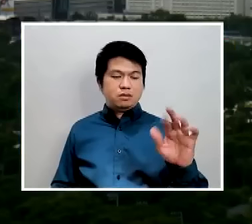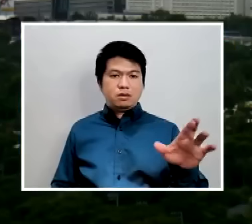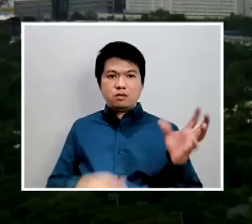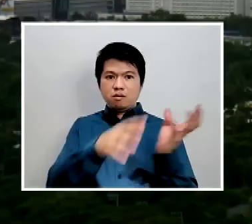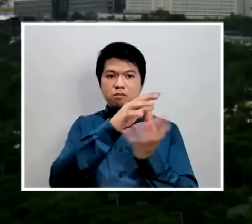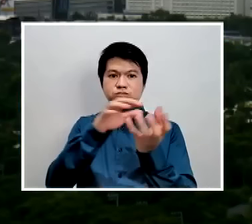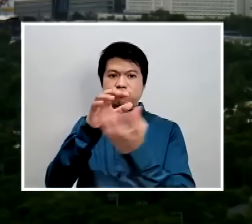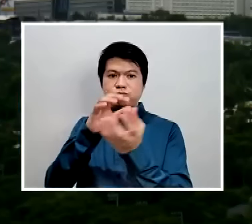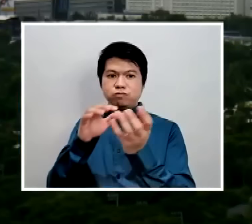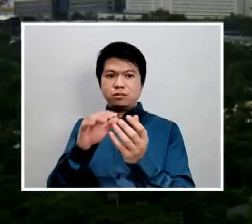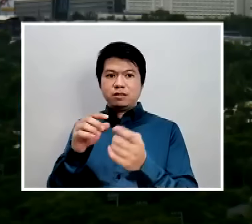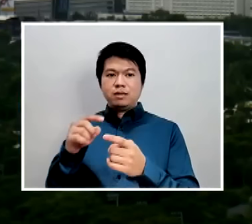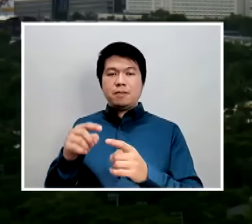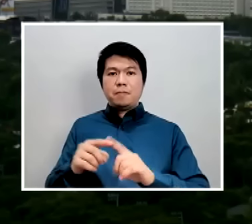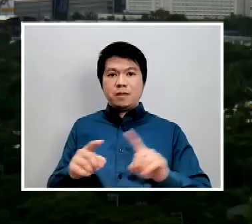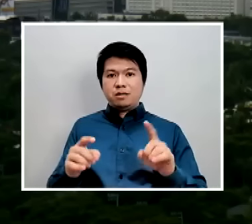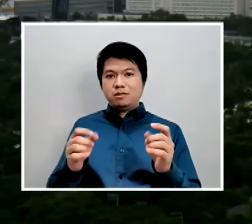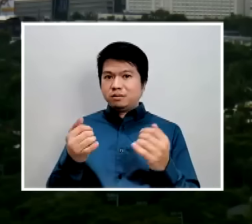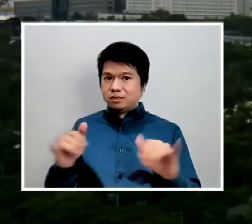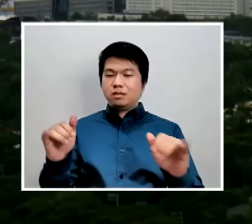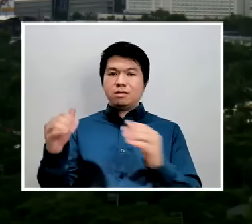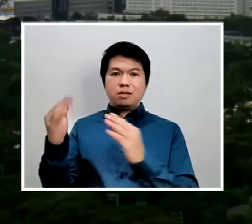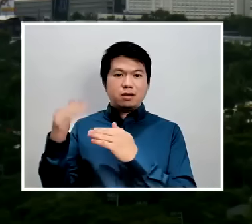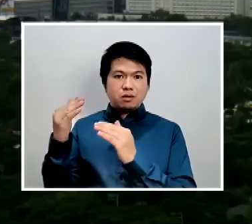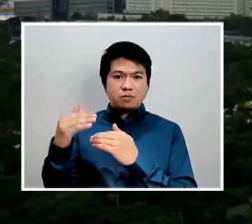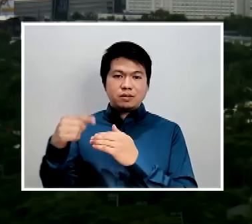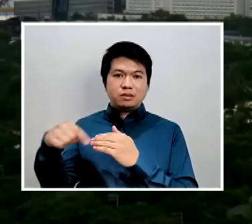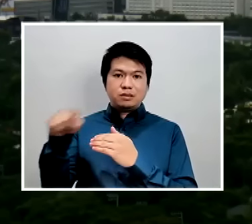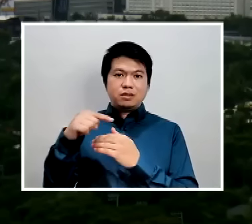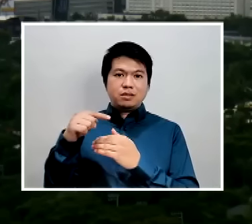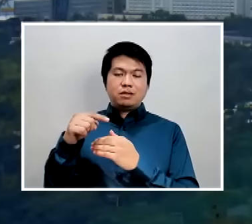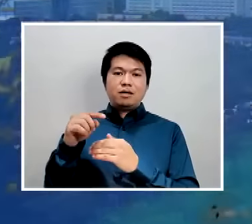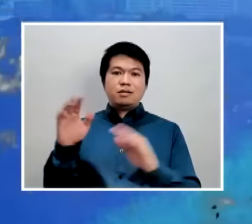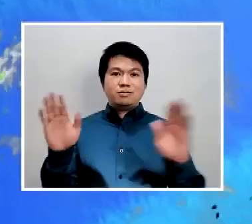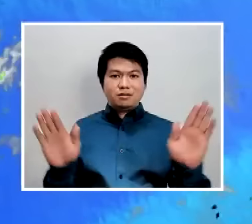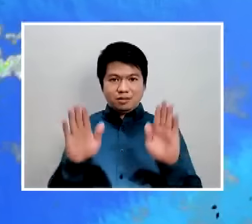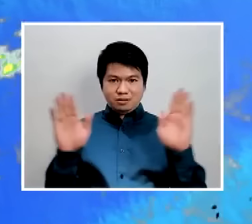samantalang aasahan po ang pag-ulan sa araw ng Linggo.